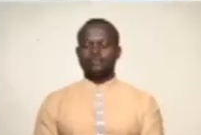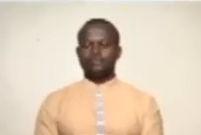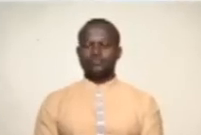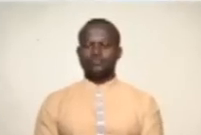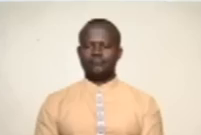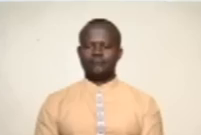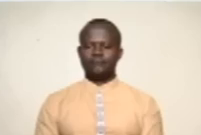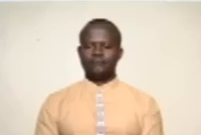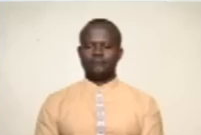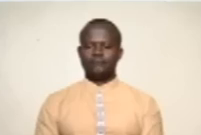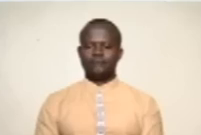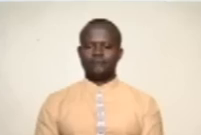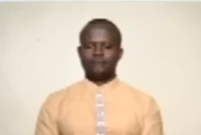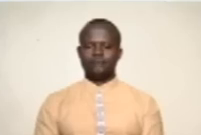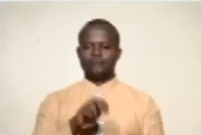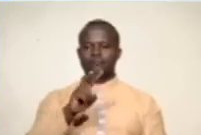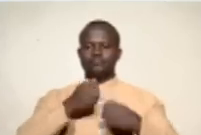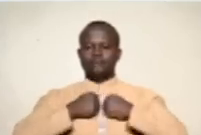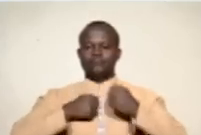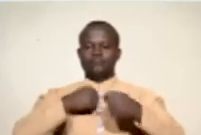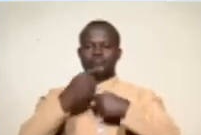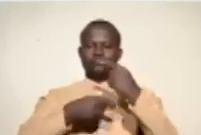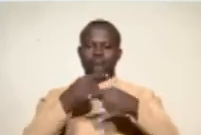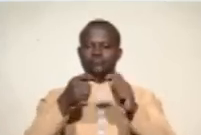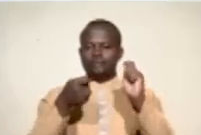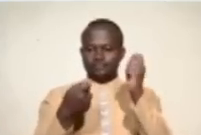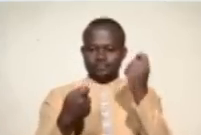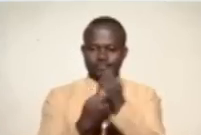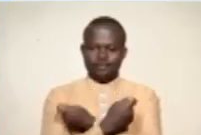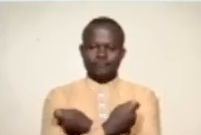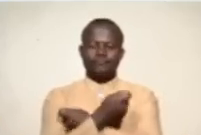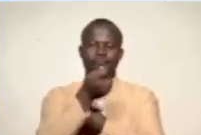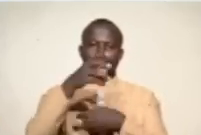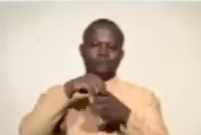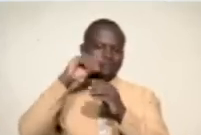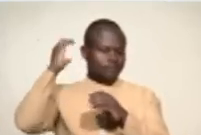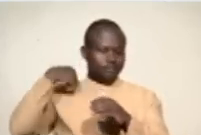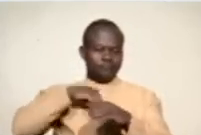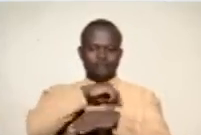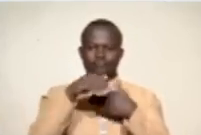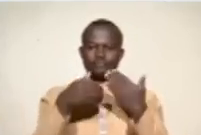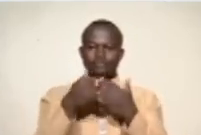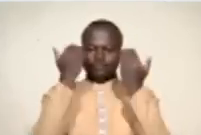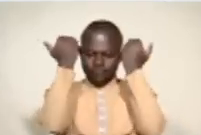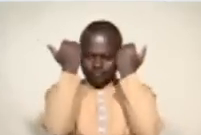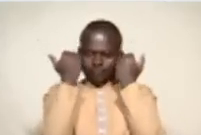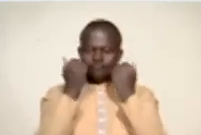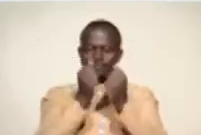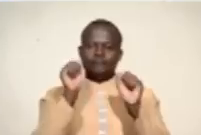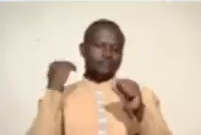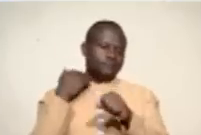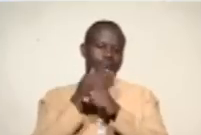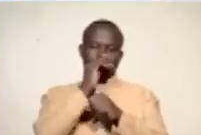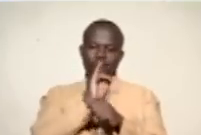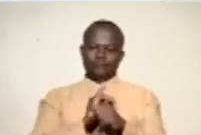ntara y'Amajyaruguru. Televiziyo Rwanda ikomeje gukurikira, reka duhindure ingingo tujye makuru ajyanye n'ubutabera. Abarokotse Jenoside